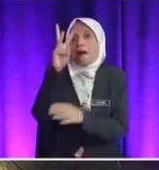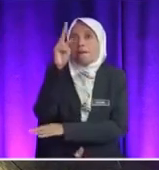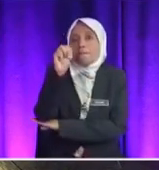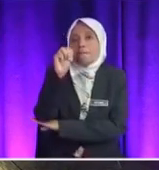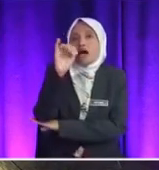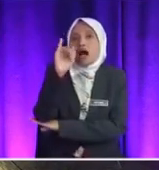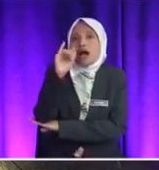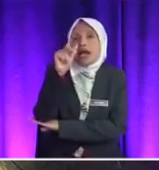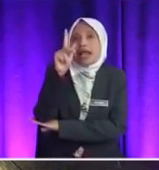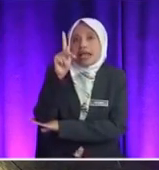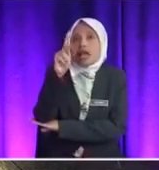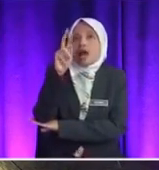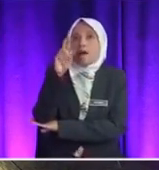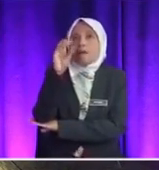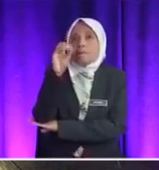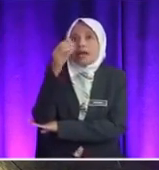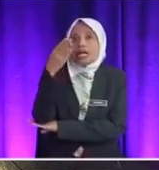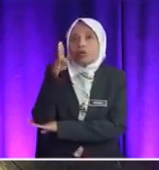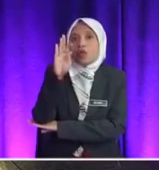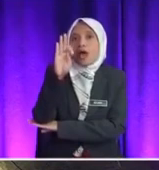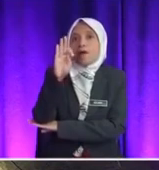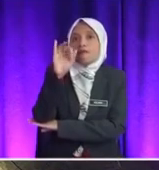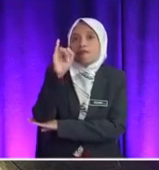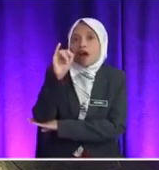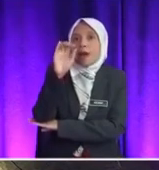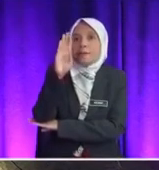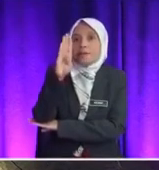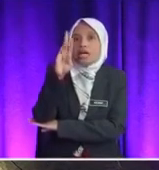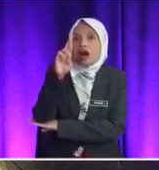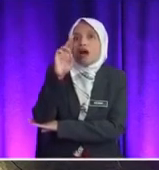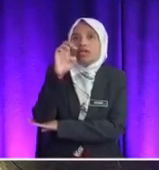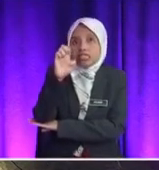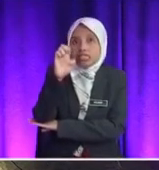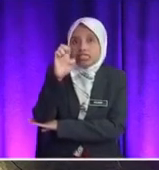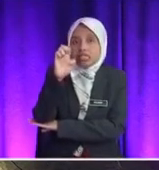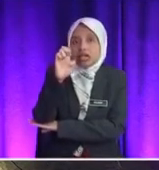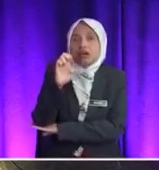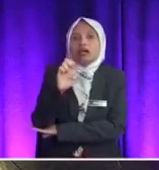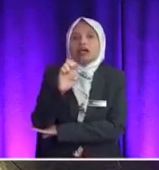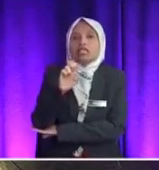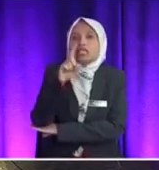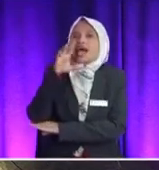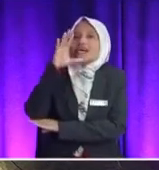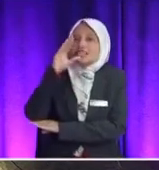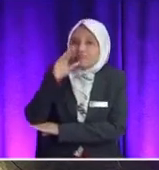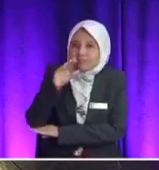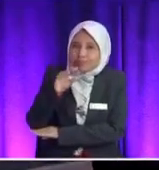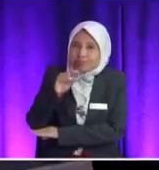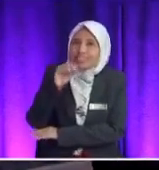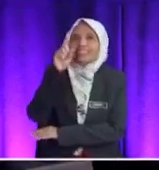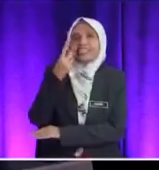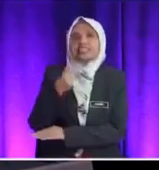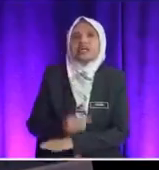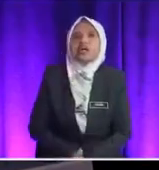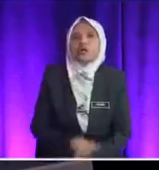lembut jadi sebabkan shreemine hadit oleh Guiness paint keturunan Abu defisit tidak sesuai ialah hari soad